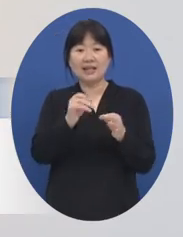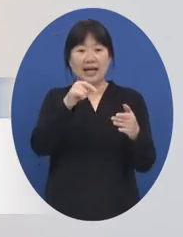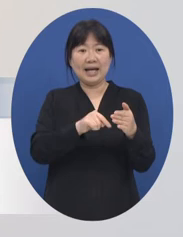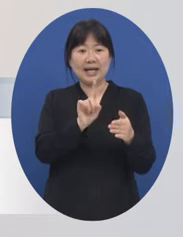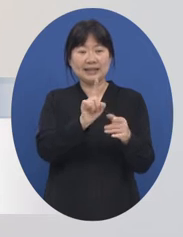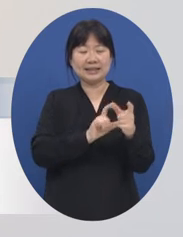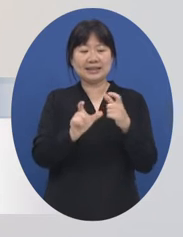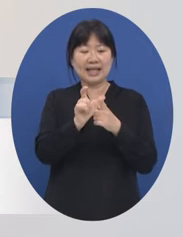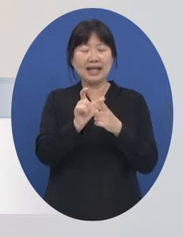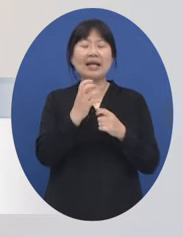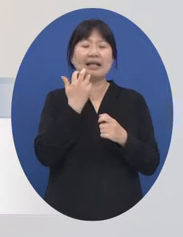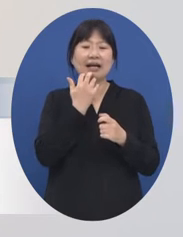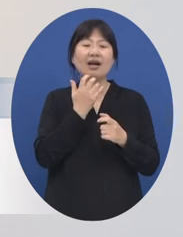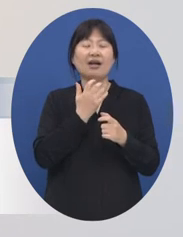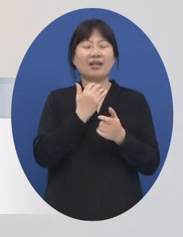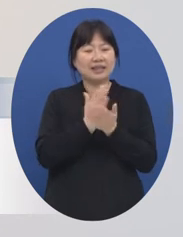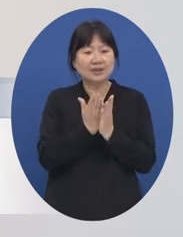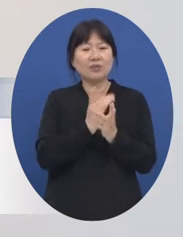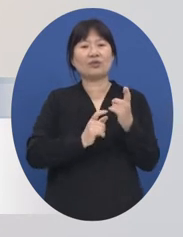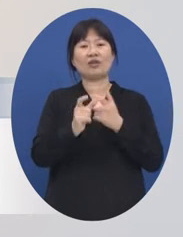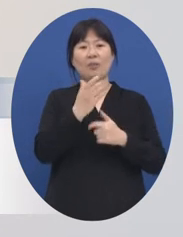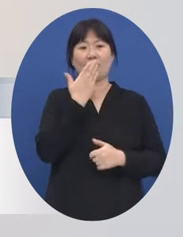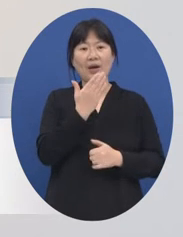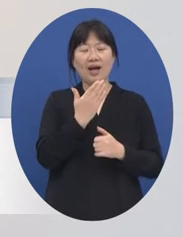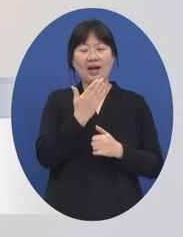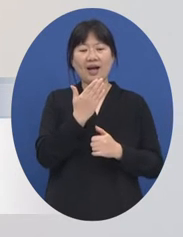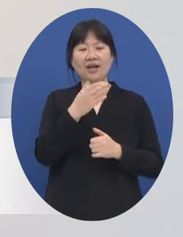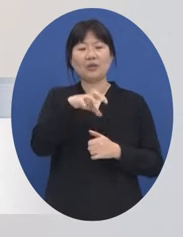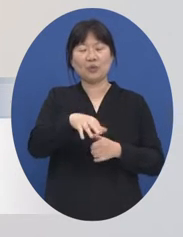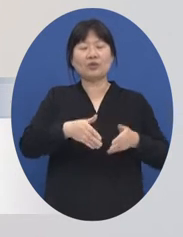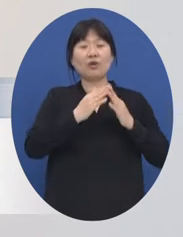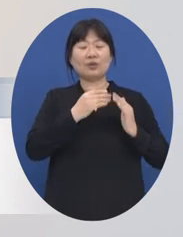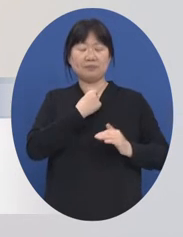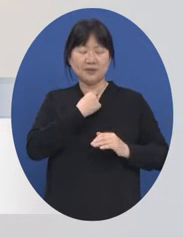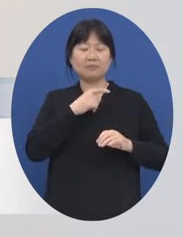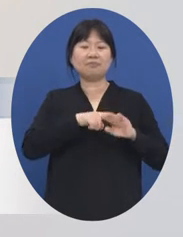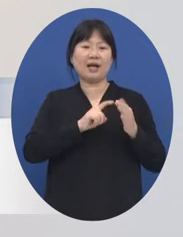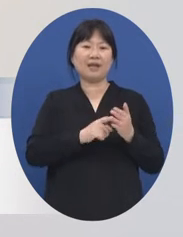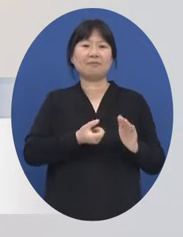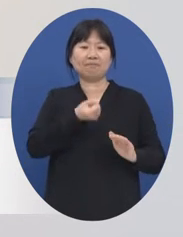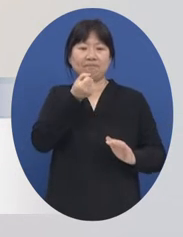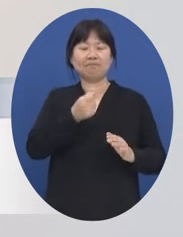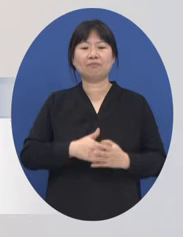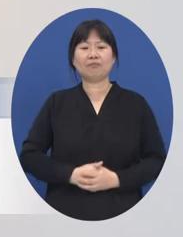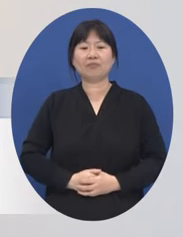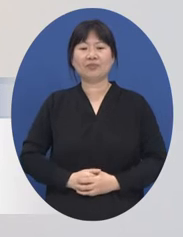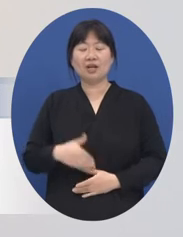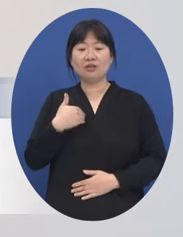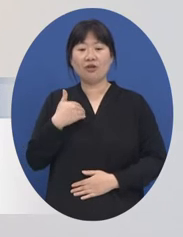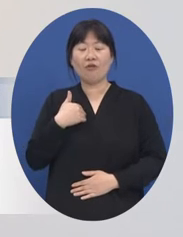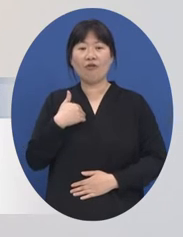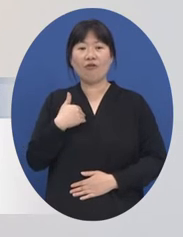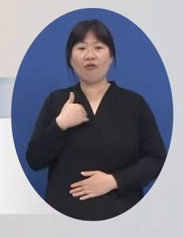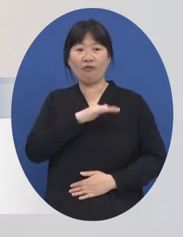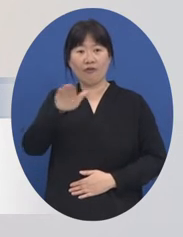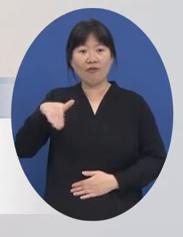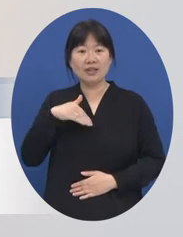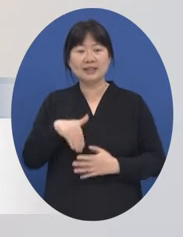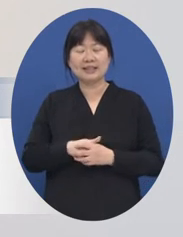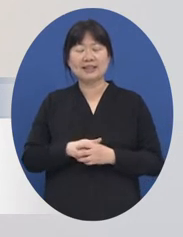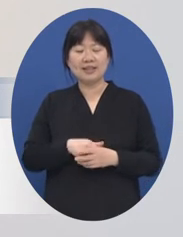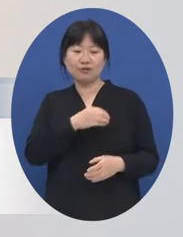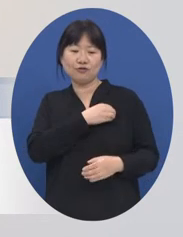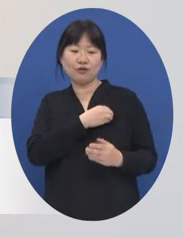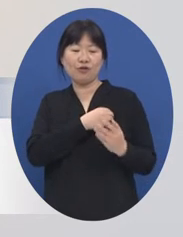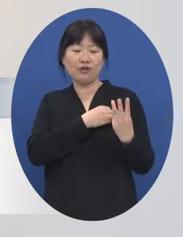시장에서 한 가지 색깔을 더할 수 있는, 다채로움을 더할 수 있는 그런 매장을 만들겠다라는 생각을 하고 있어요. 그래서 저희, 특히나